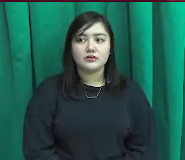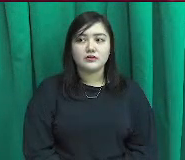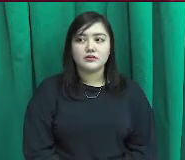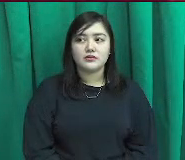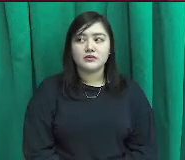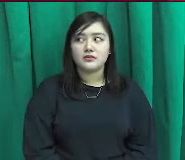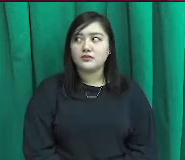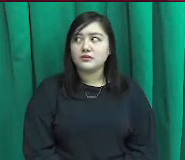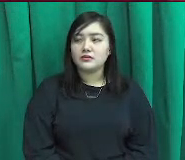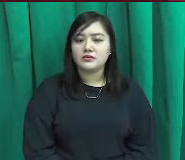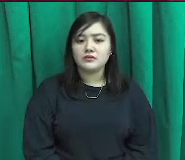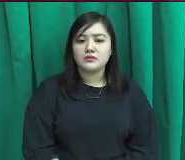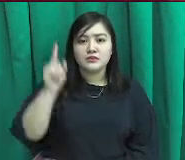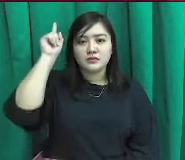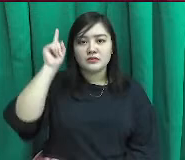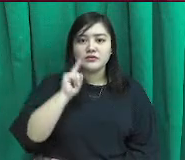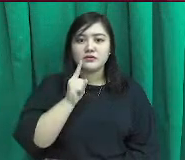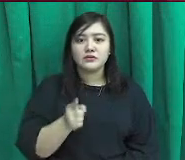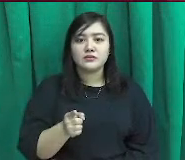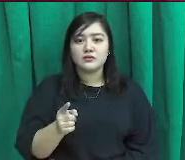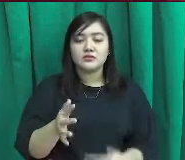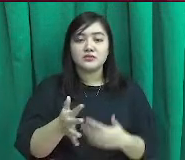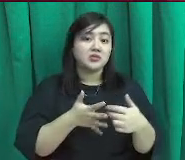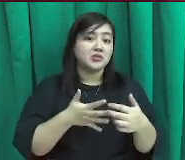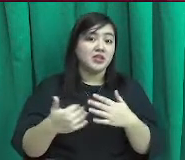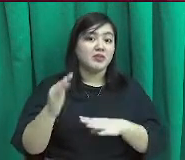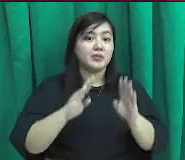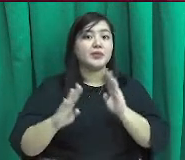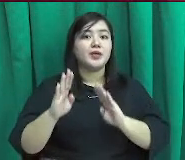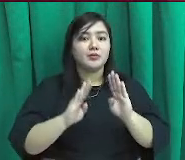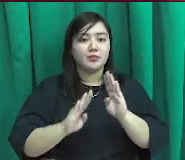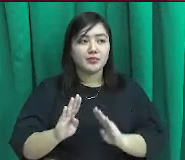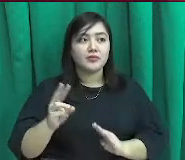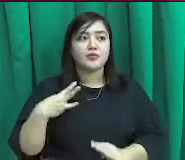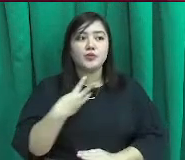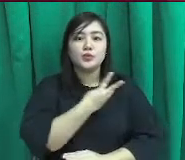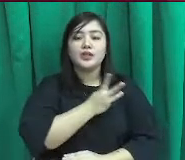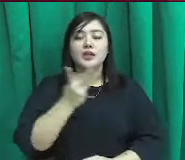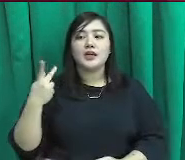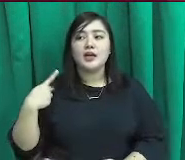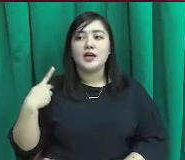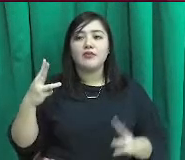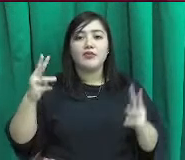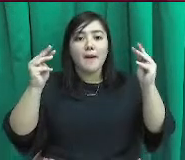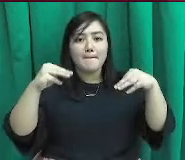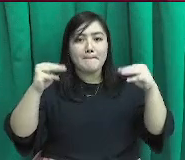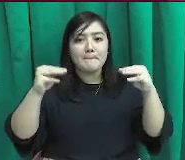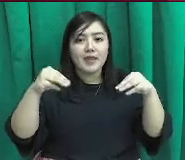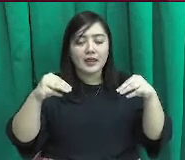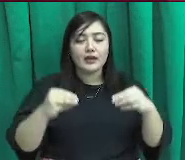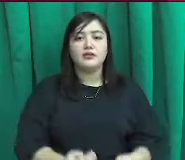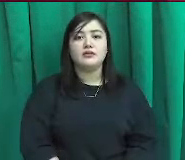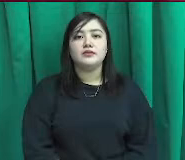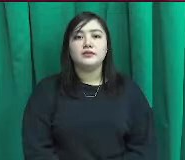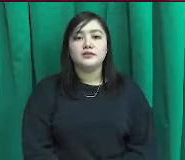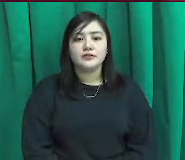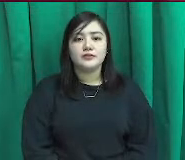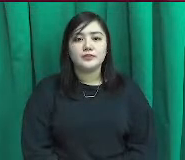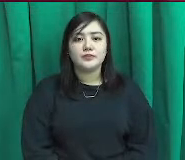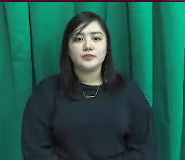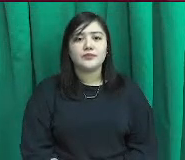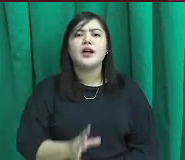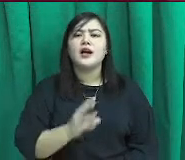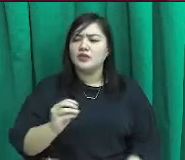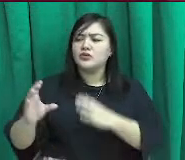ang ating problema, 'di ba? Magpapatawag ng meeting. So ngayon, pag nagpatawag ng meeting, pag-uusapan kung